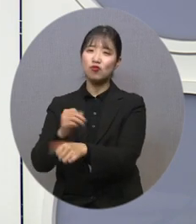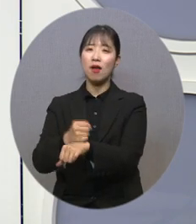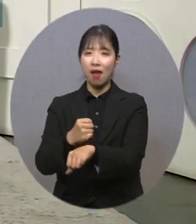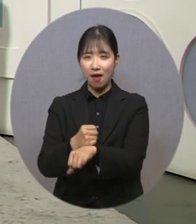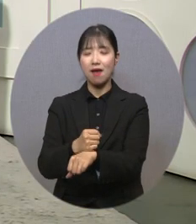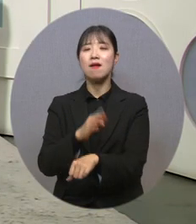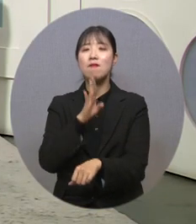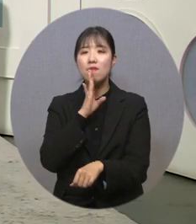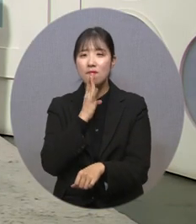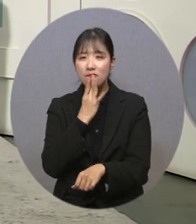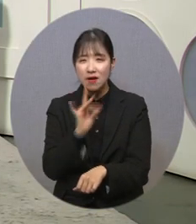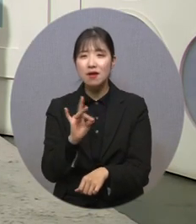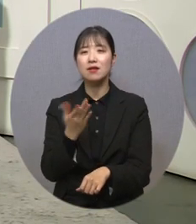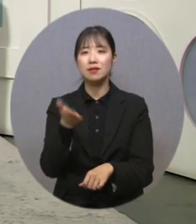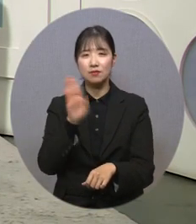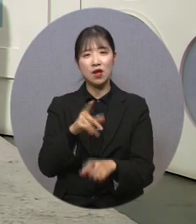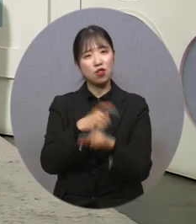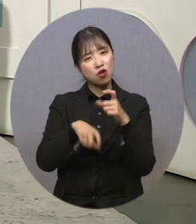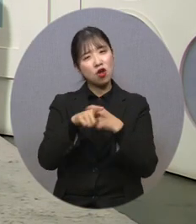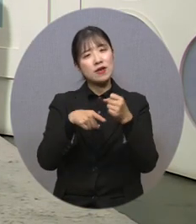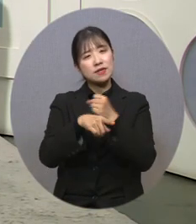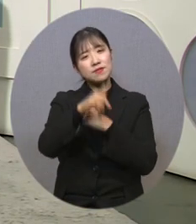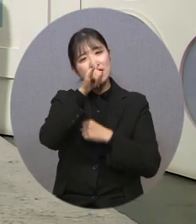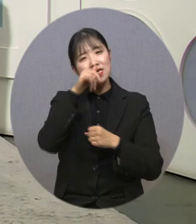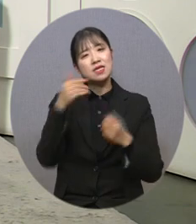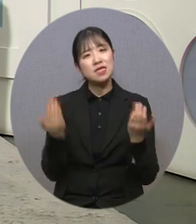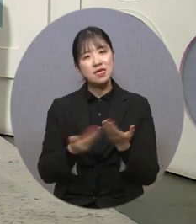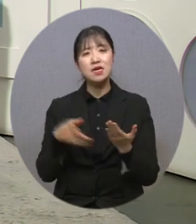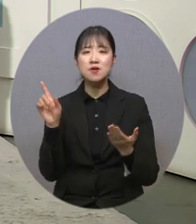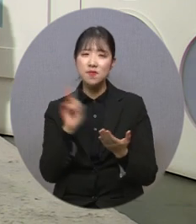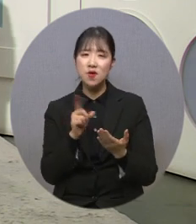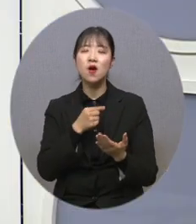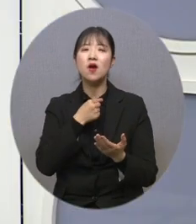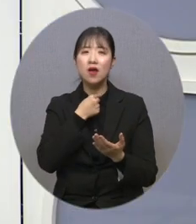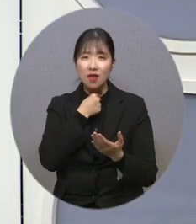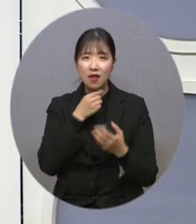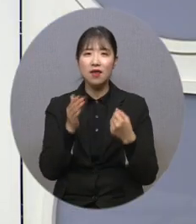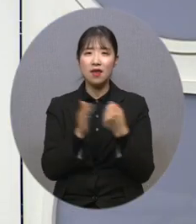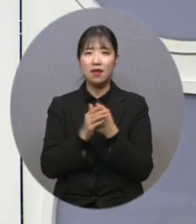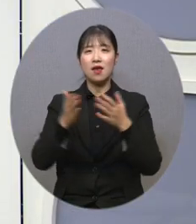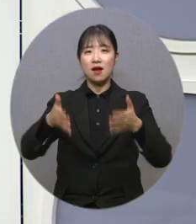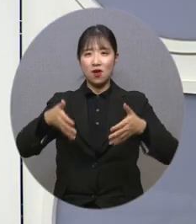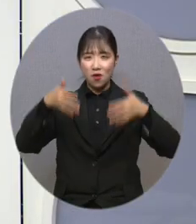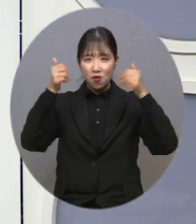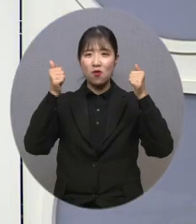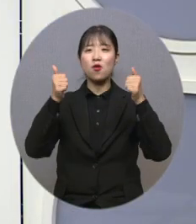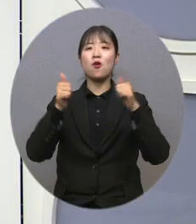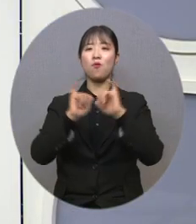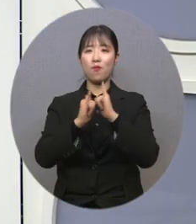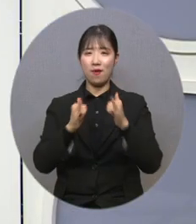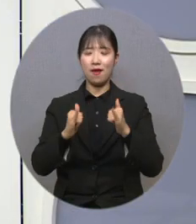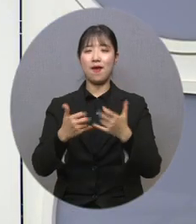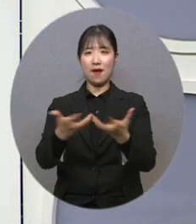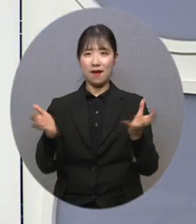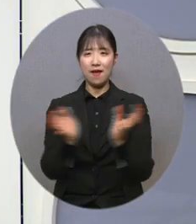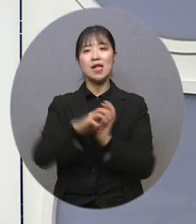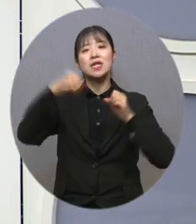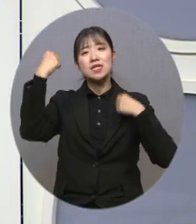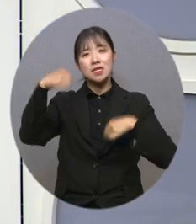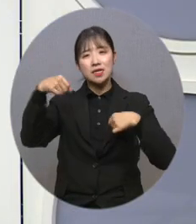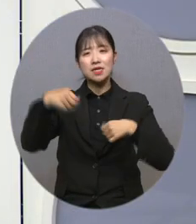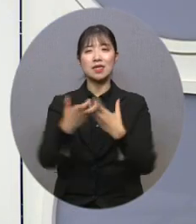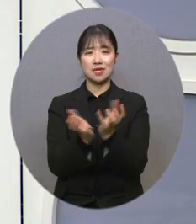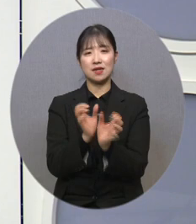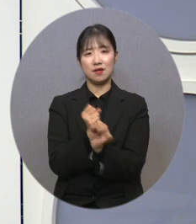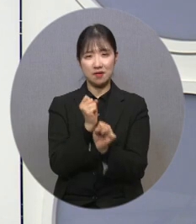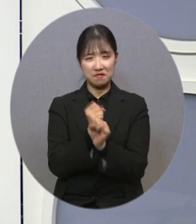했지만 그런 것보다 좀 더 의미 있는 일이 무엇이겠는가 해서 우리가 동문극회까지 만들었습니다. 아. 그래서 동문극회에서도